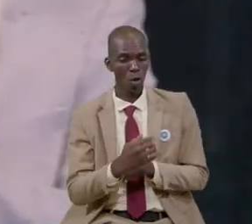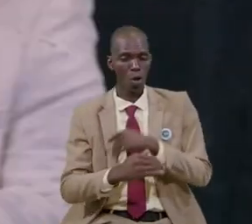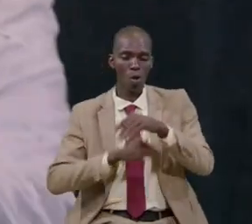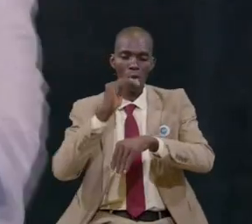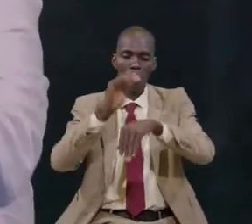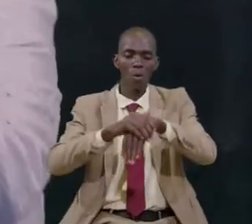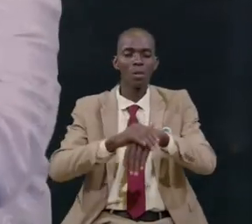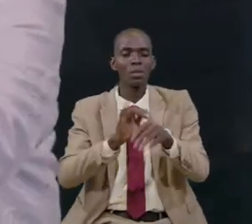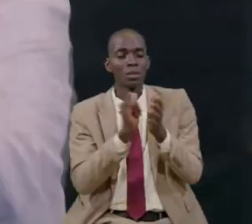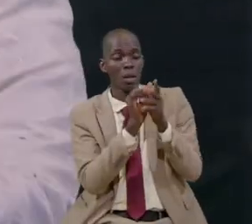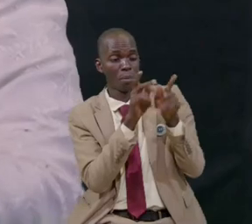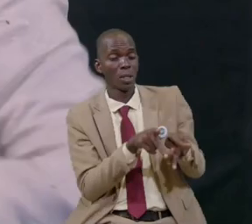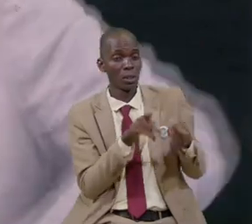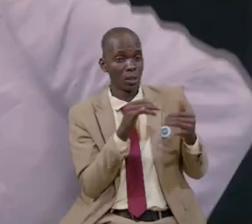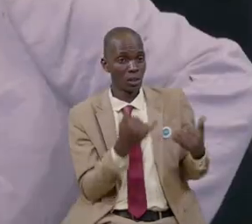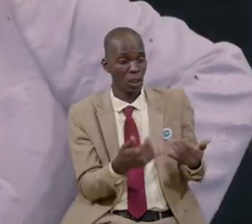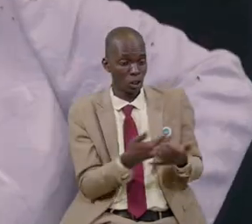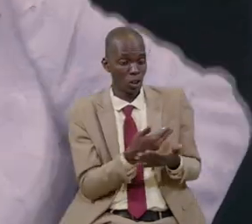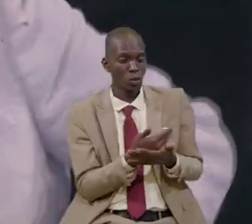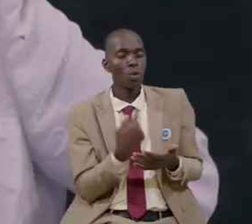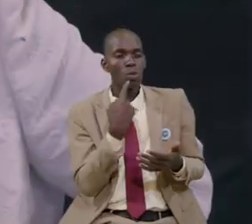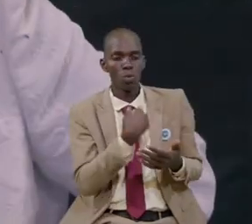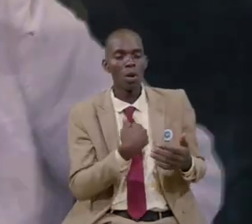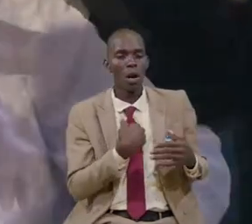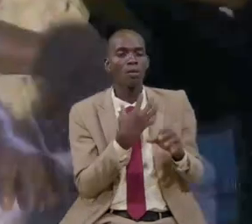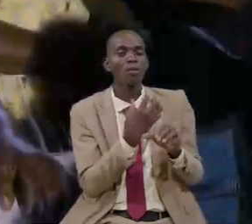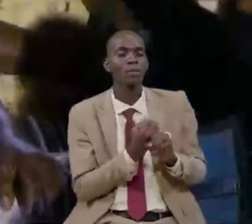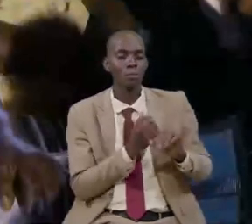la personne qui reçoit la miséricorde de Dieu.